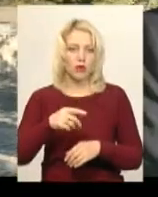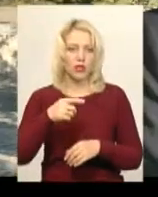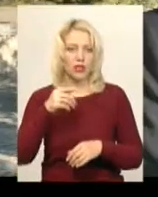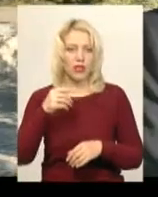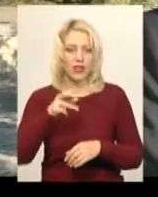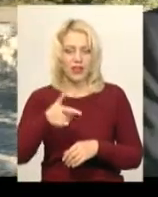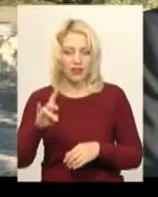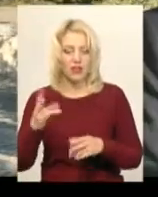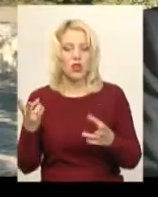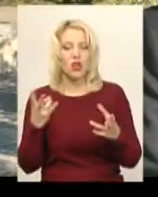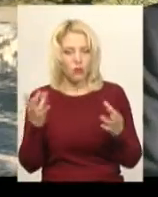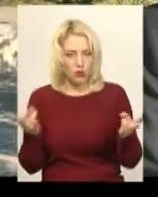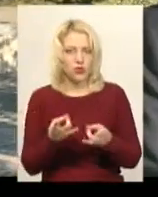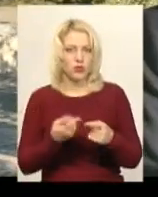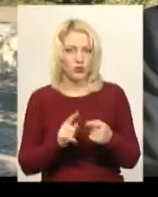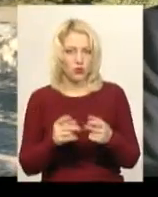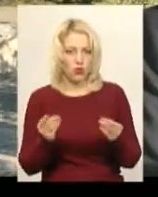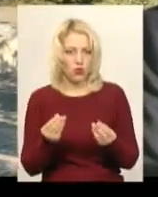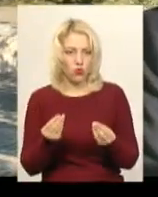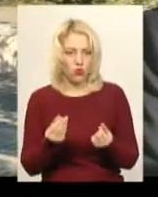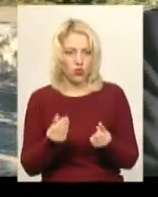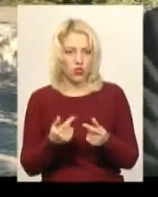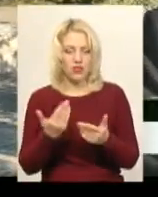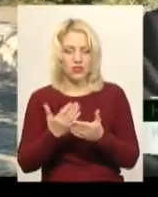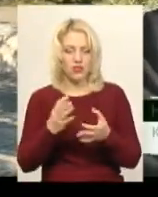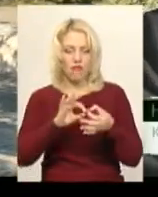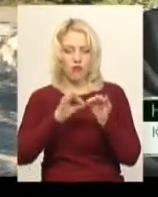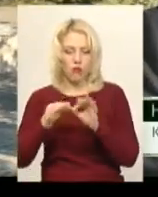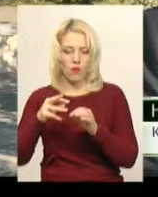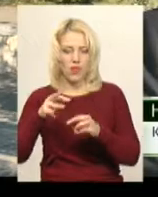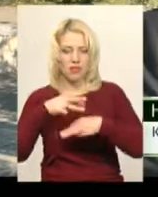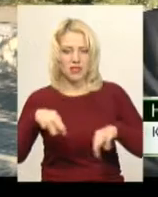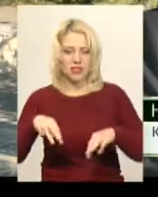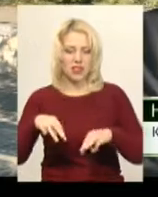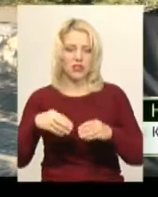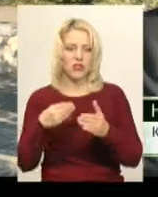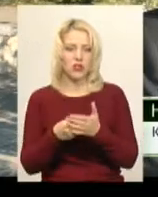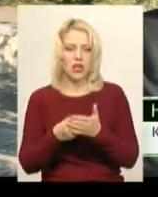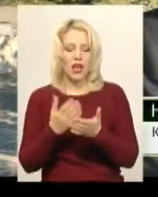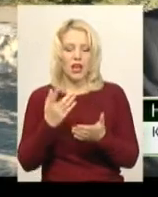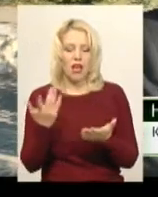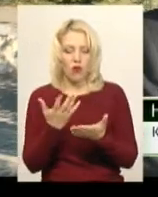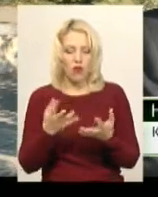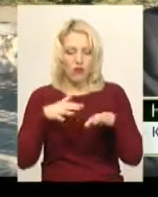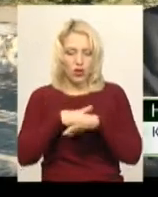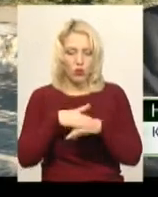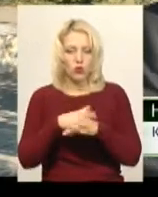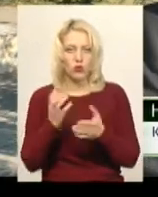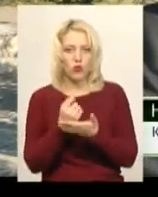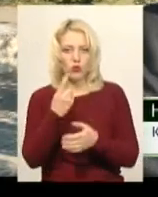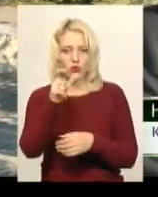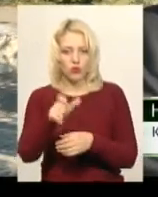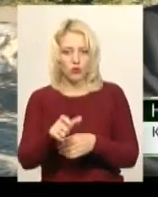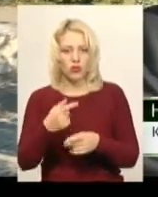каже міський голова Ніла Островська. Є формула Мінфіну, якою вираховують доходи на одного мешканця громади. І так